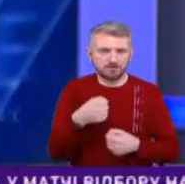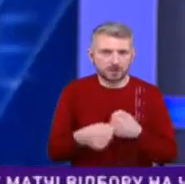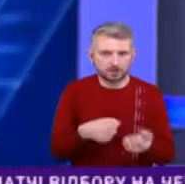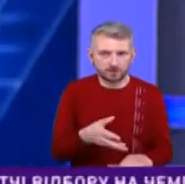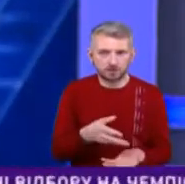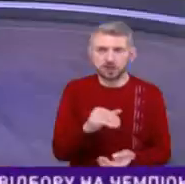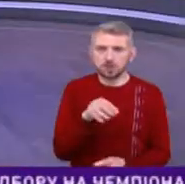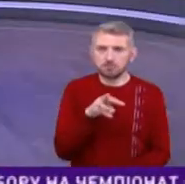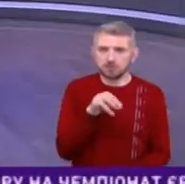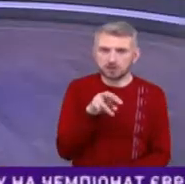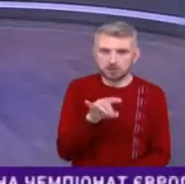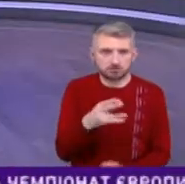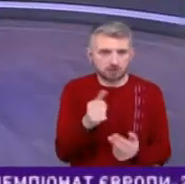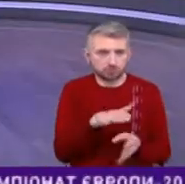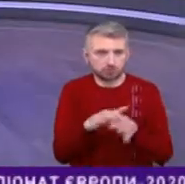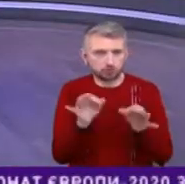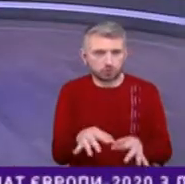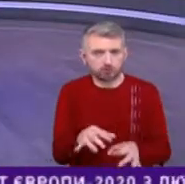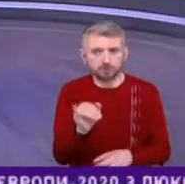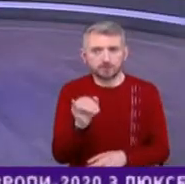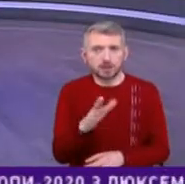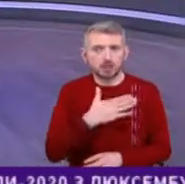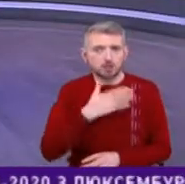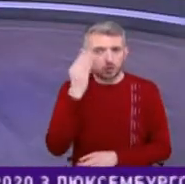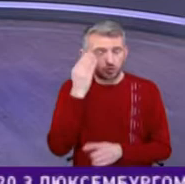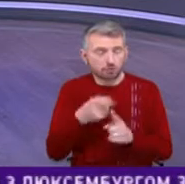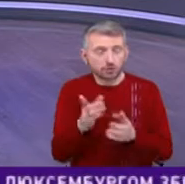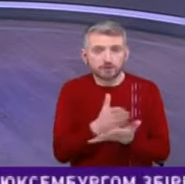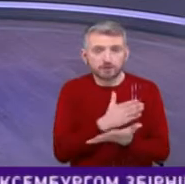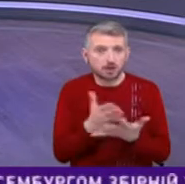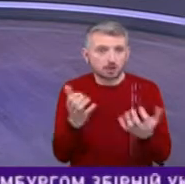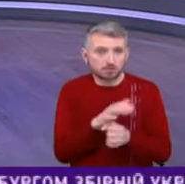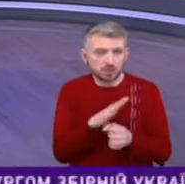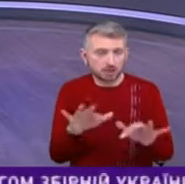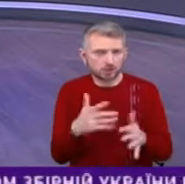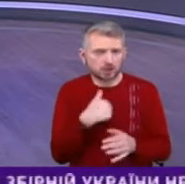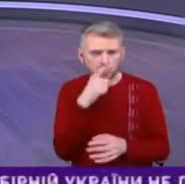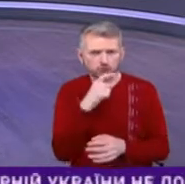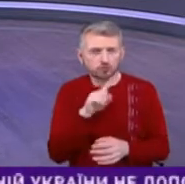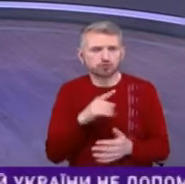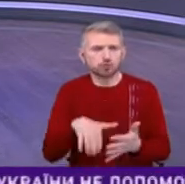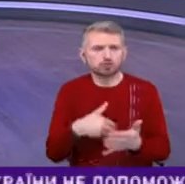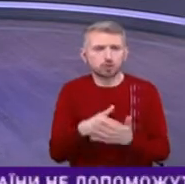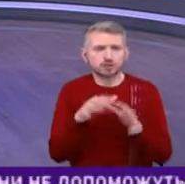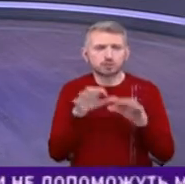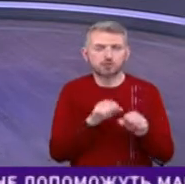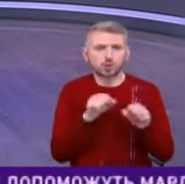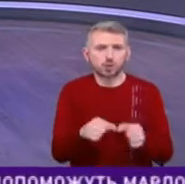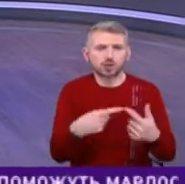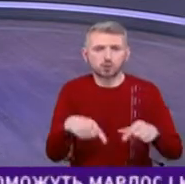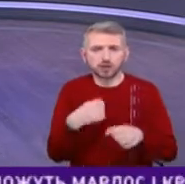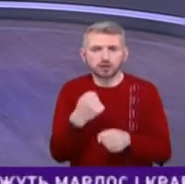Медведєвим. І Міллером. Абсолютно точно. Як на мене, це взагалі неприйнятна історія. Я не розумію, чому досі правоохоронні органи не